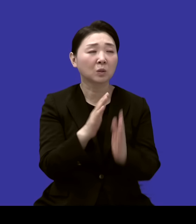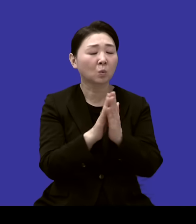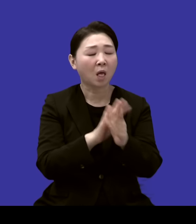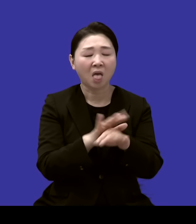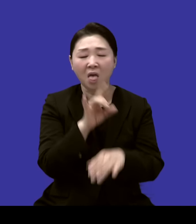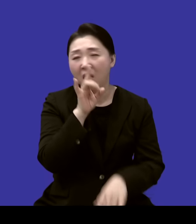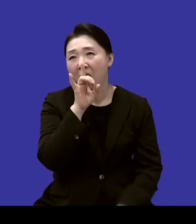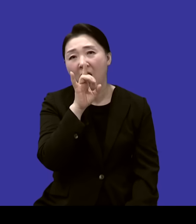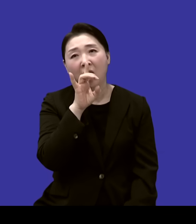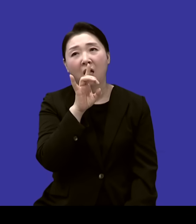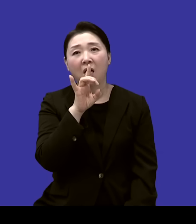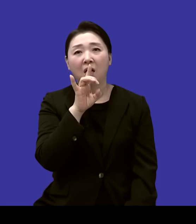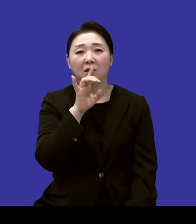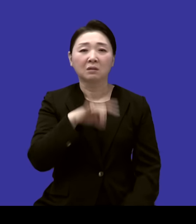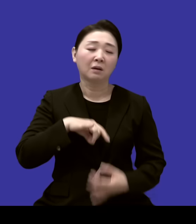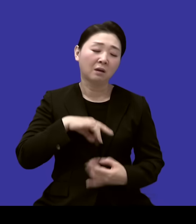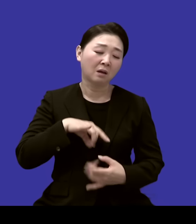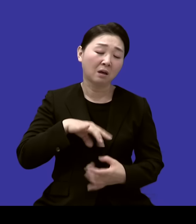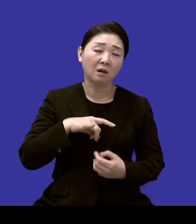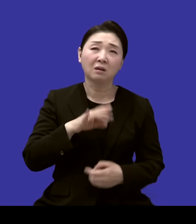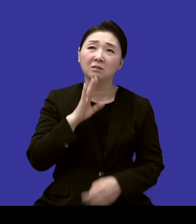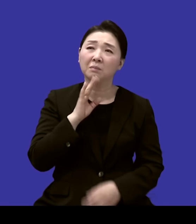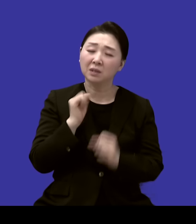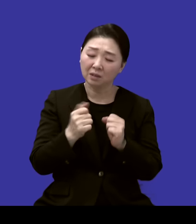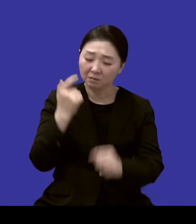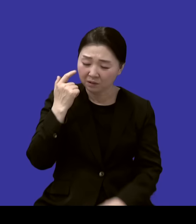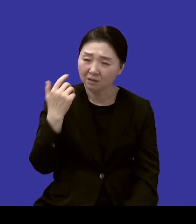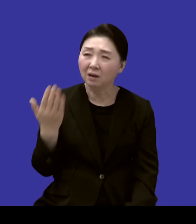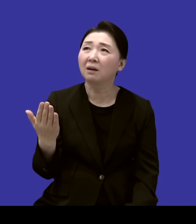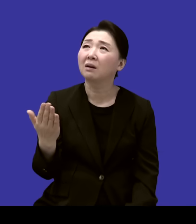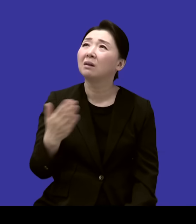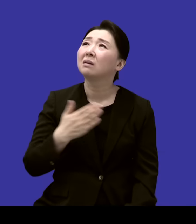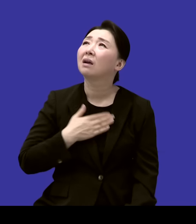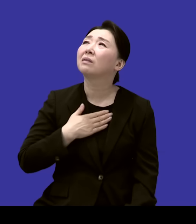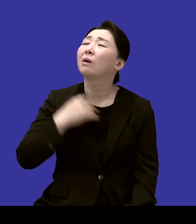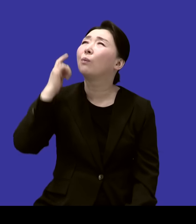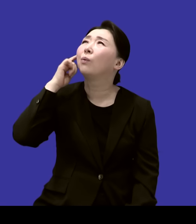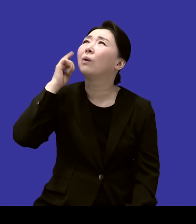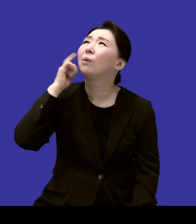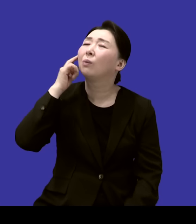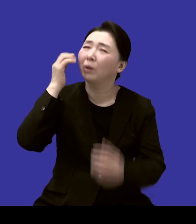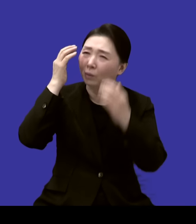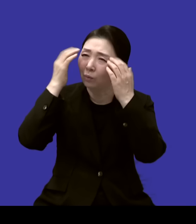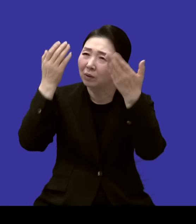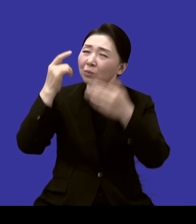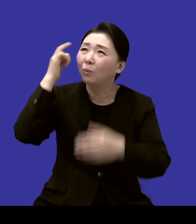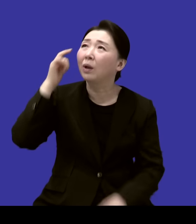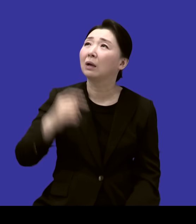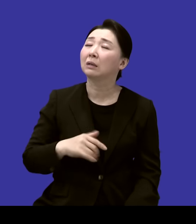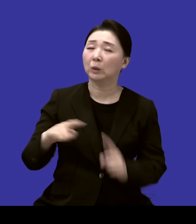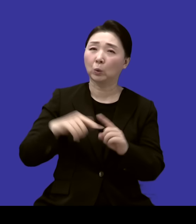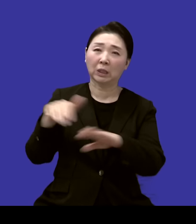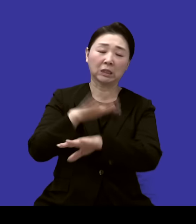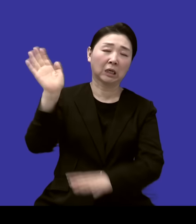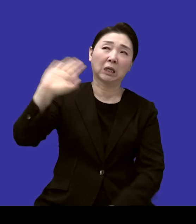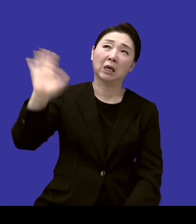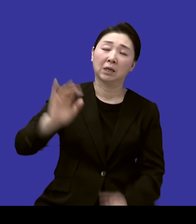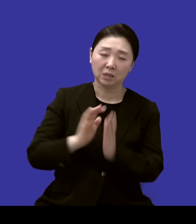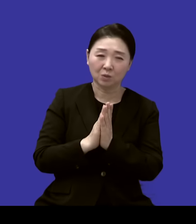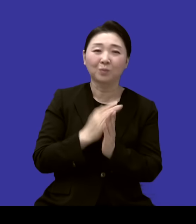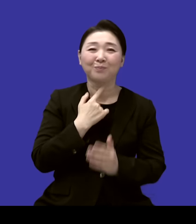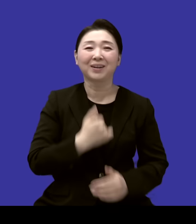거예요. 그래서 예. 읍조리듯이 주님 정말 계십니까? 예. 나한테 어떻게 이럴 수가 있습니까? 그래서 네. 심지어 이제 교회를 안 나가겠다 그런 네. 기도도